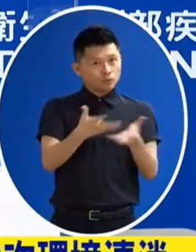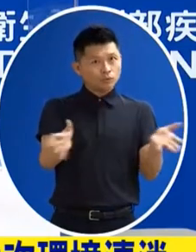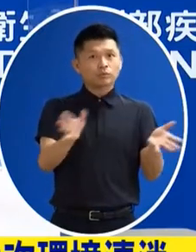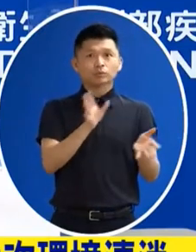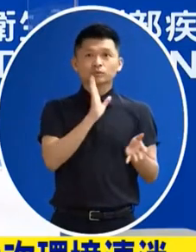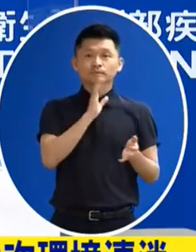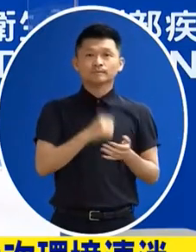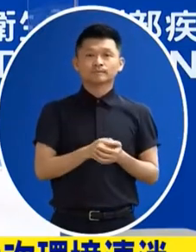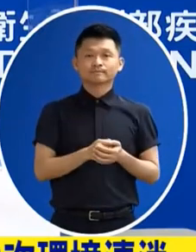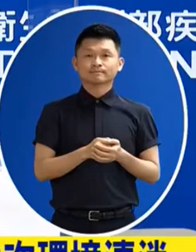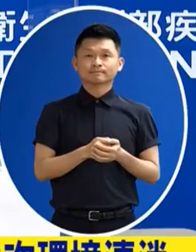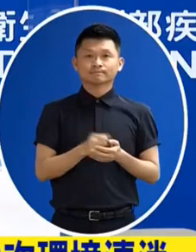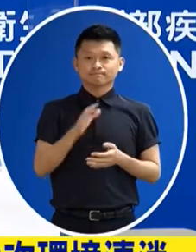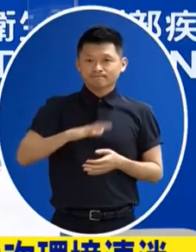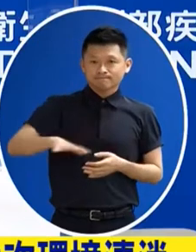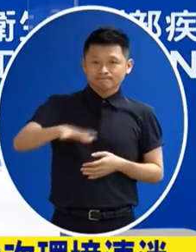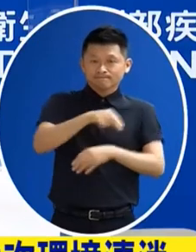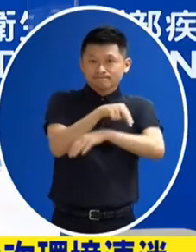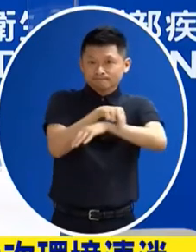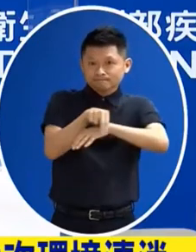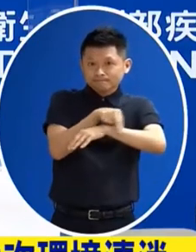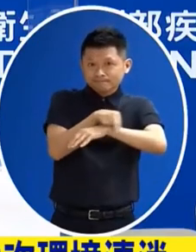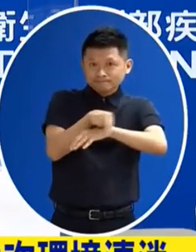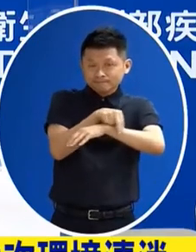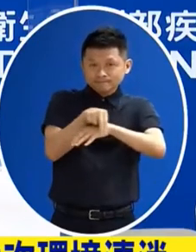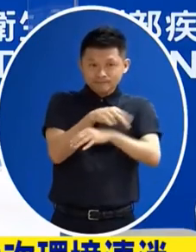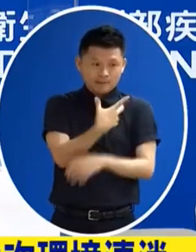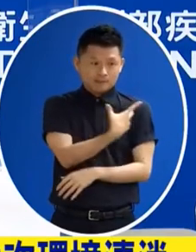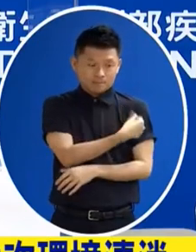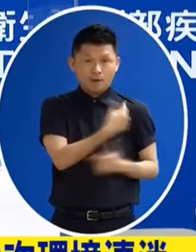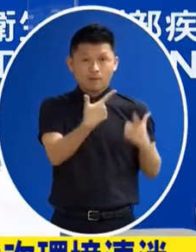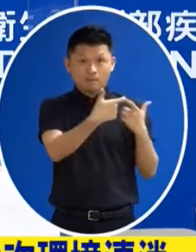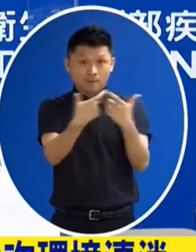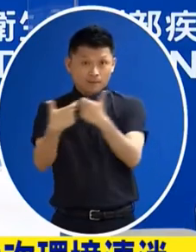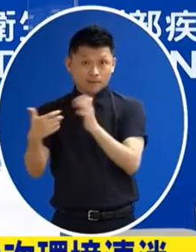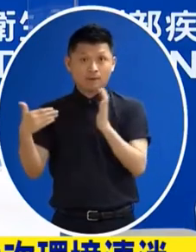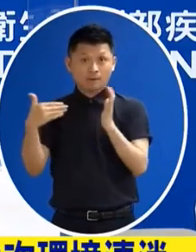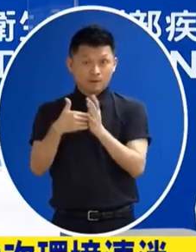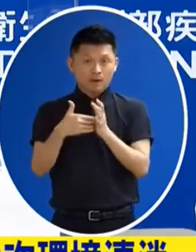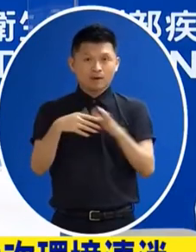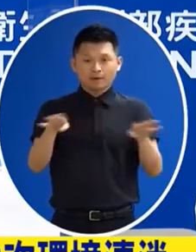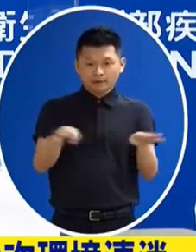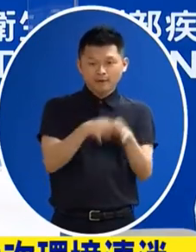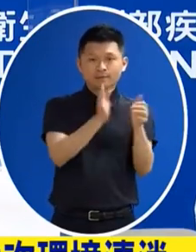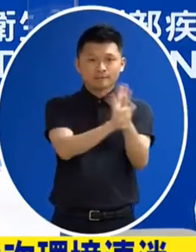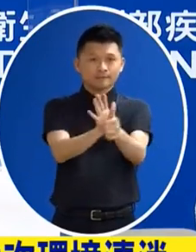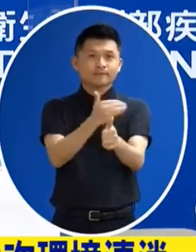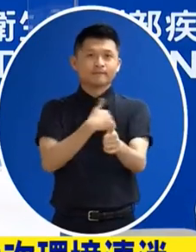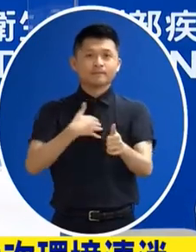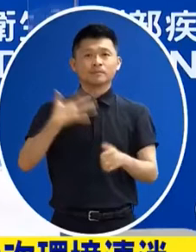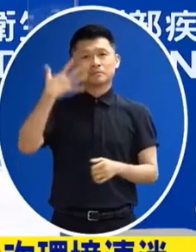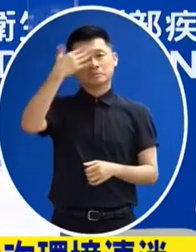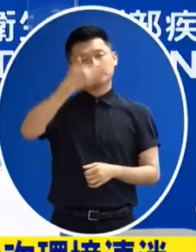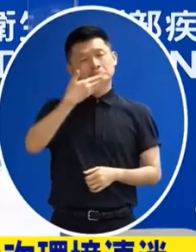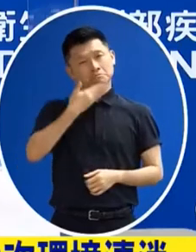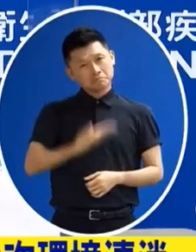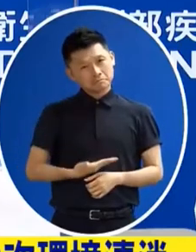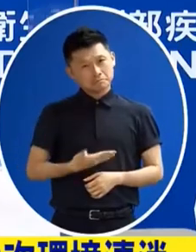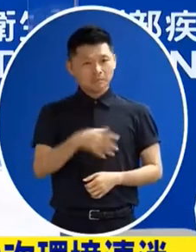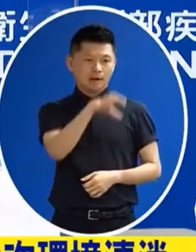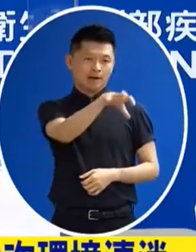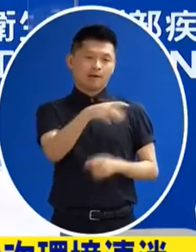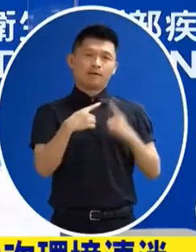设计好让它能够开始来运作哈，让我们的长辈们哈有地方可以哈